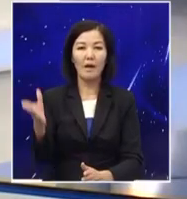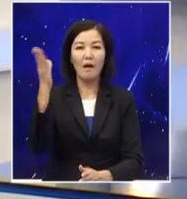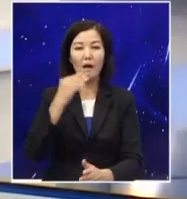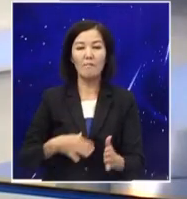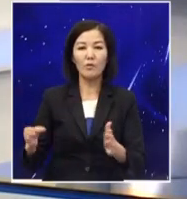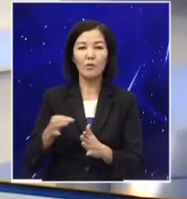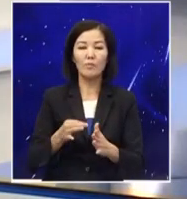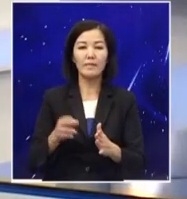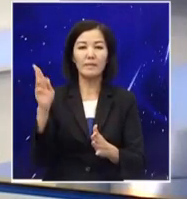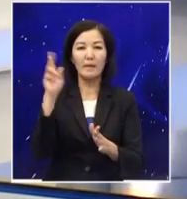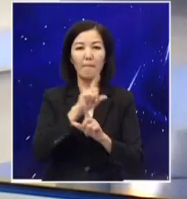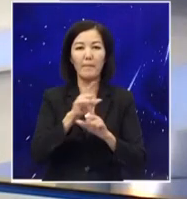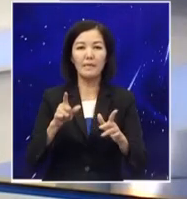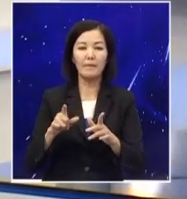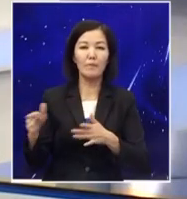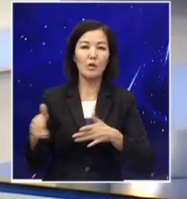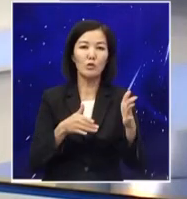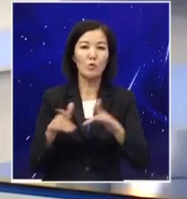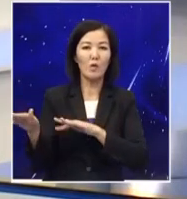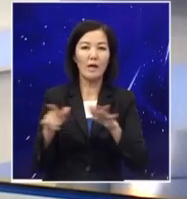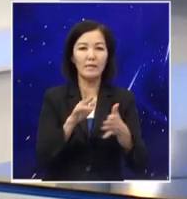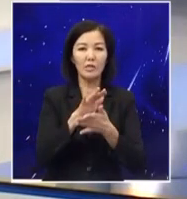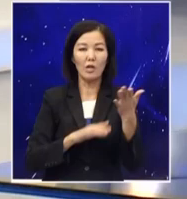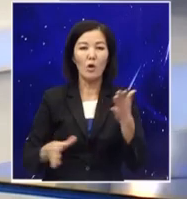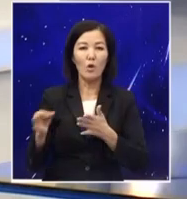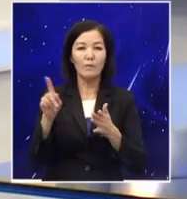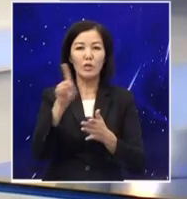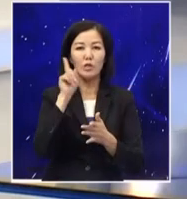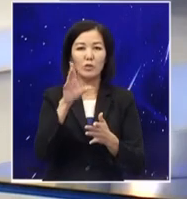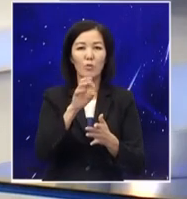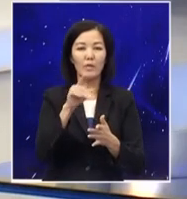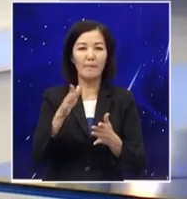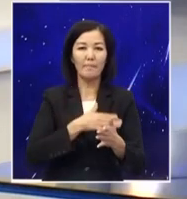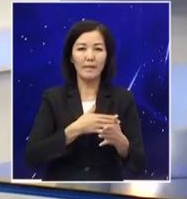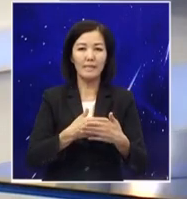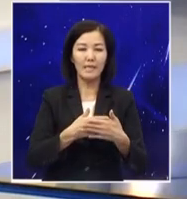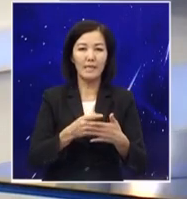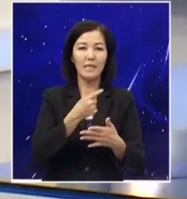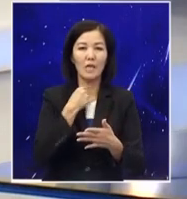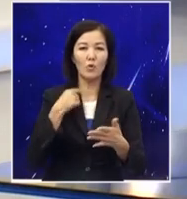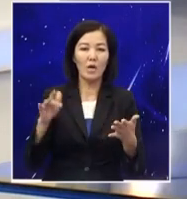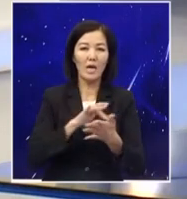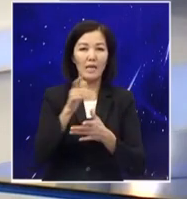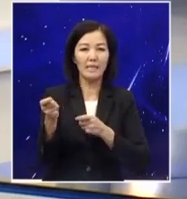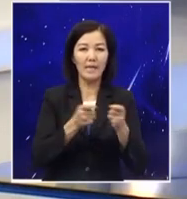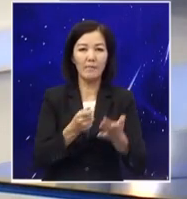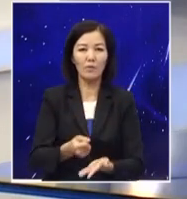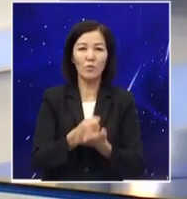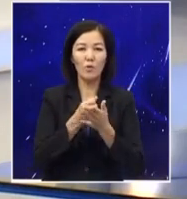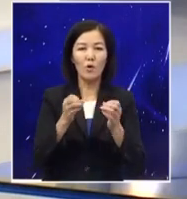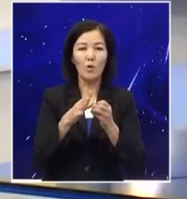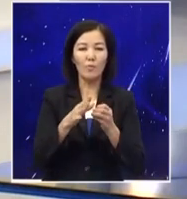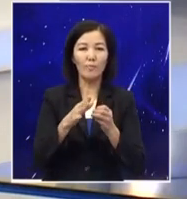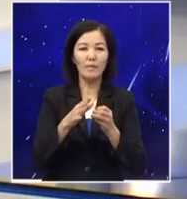Өңірде мектепке жол акциясы жалғасуда. Облыстық Жас Отан жастар қанатының белсенділері Талдықорған қаласы әкімдігінің қолдауымен